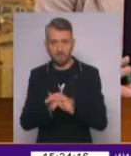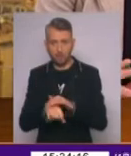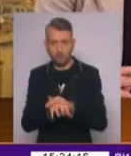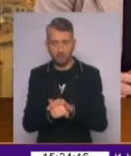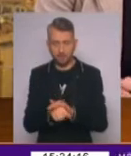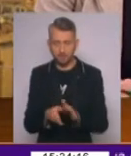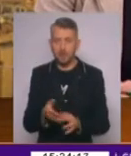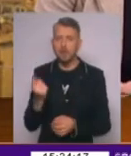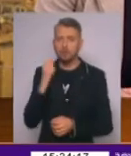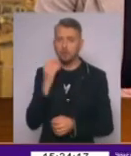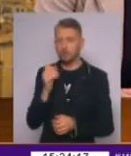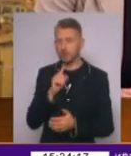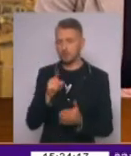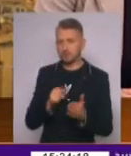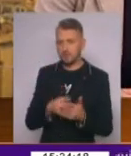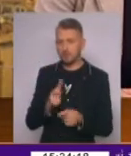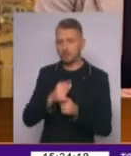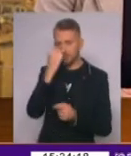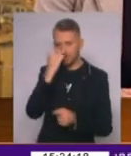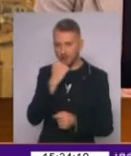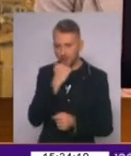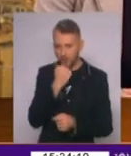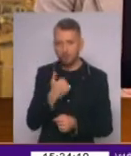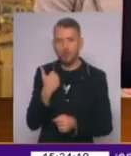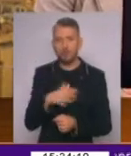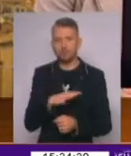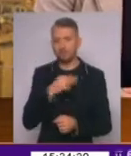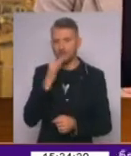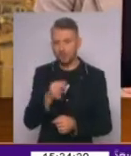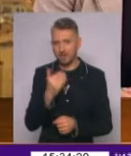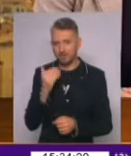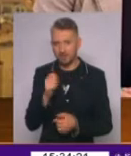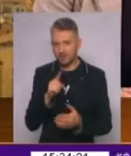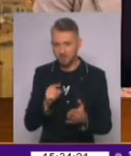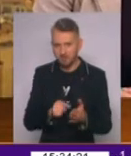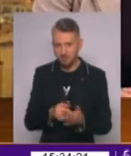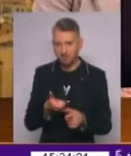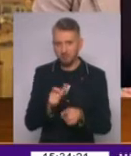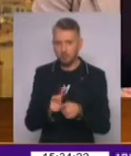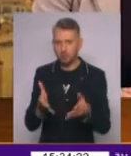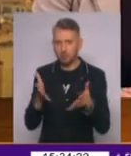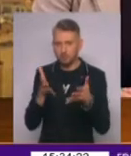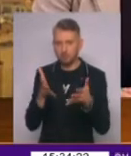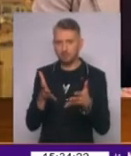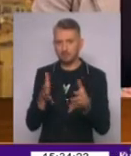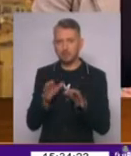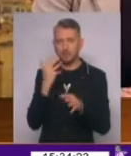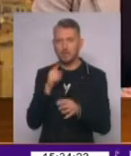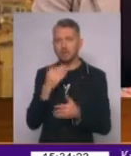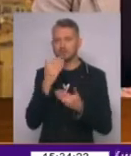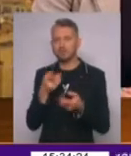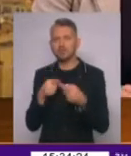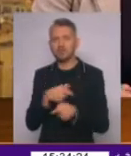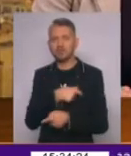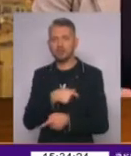Так. Почули ваше запитання. Дуже дякуємо. Ми вже відповідали на нього більш-менш конкретними запитаннями, коли ви зверталися до інших